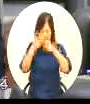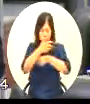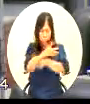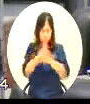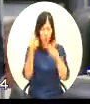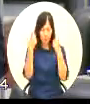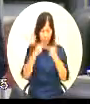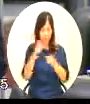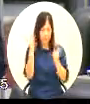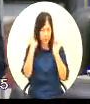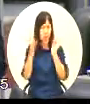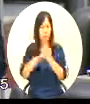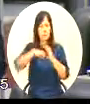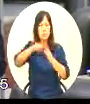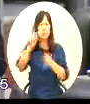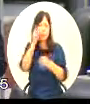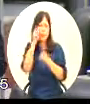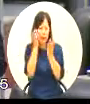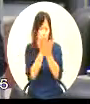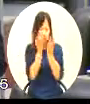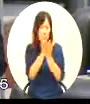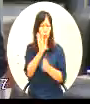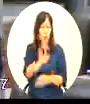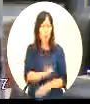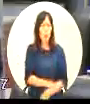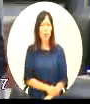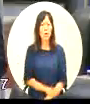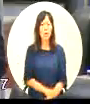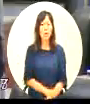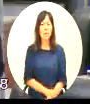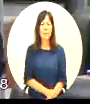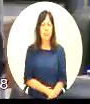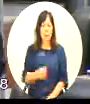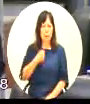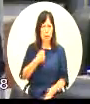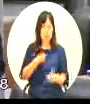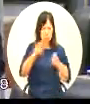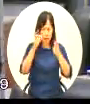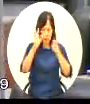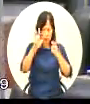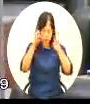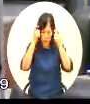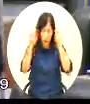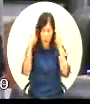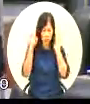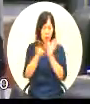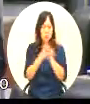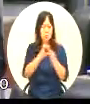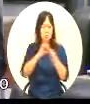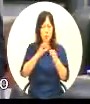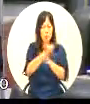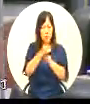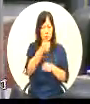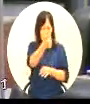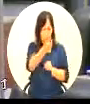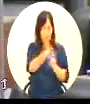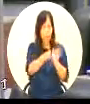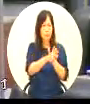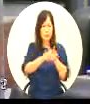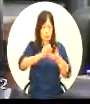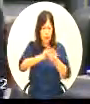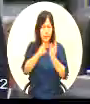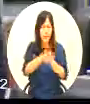他们都到台南去了。那我也知道有一些高雄的孩子，他们家里经济可能状况比较好，就是硬